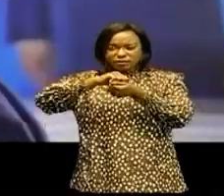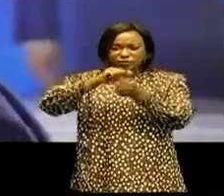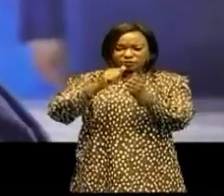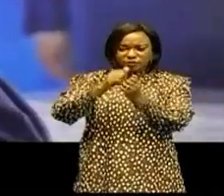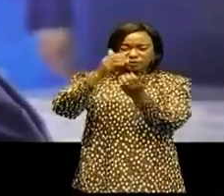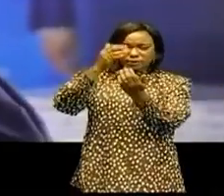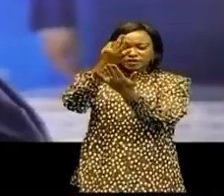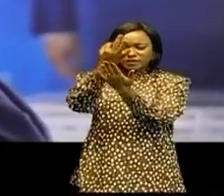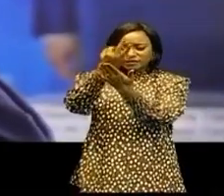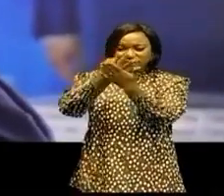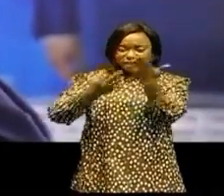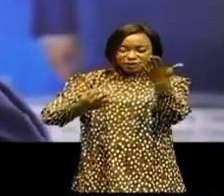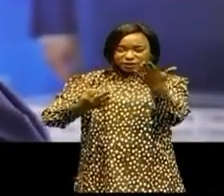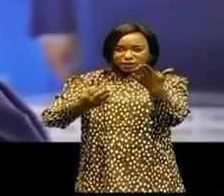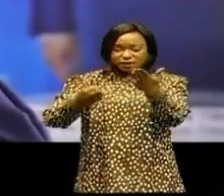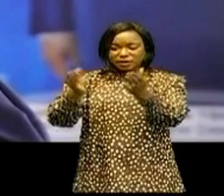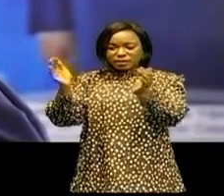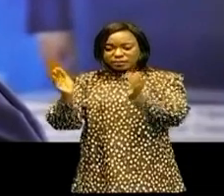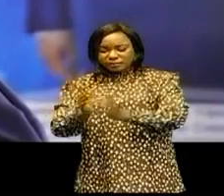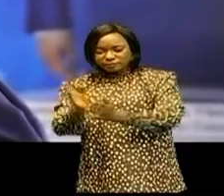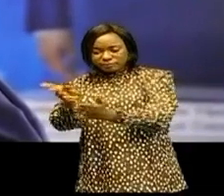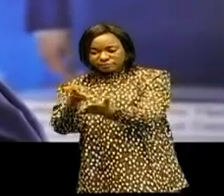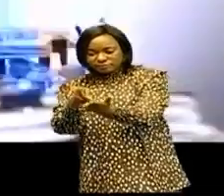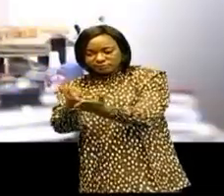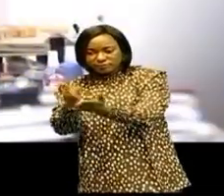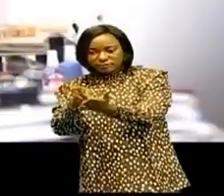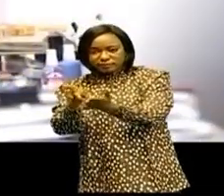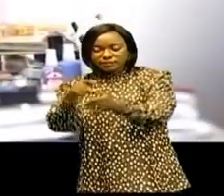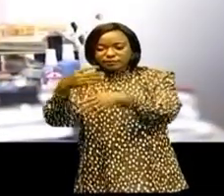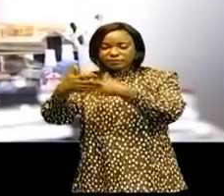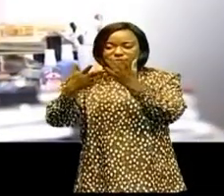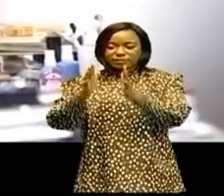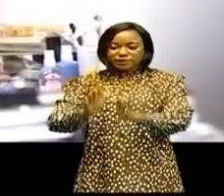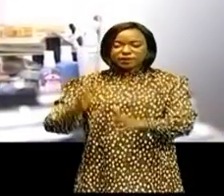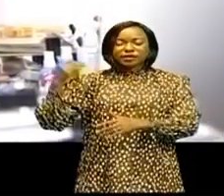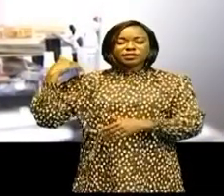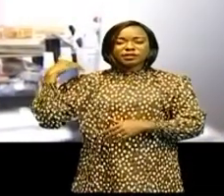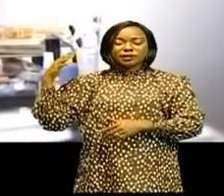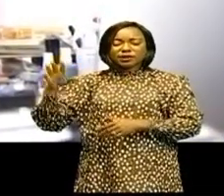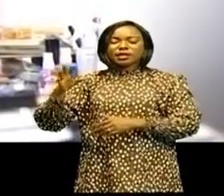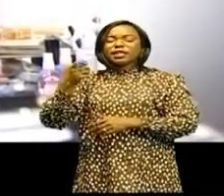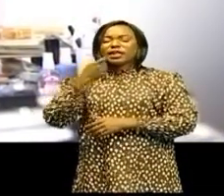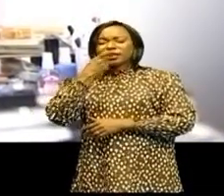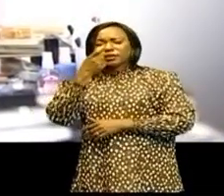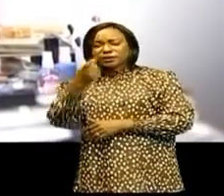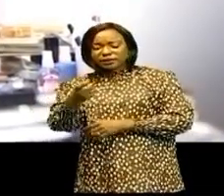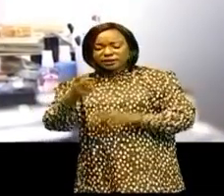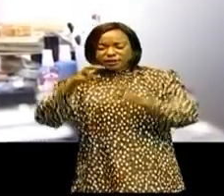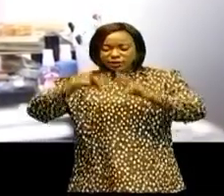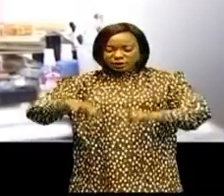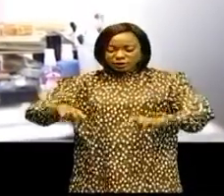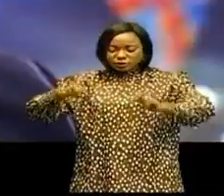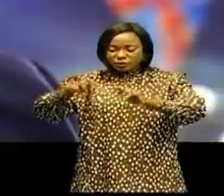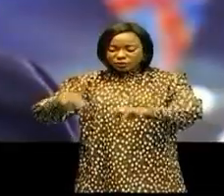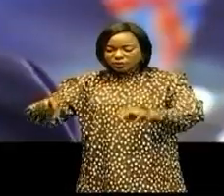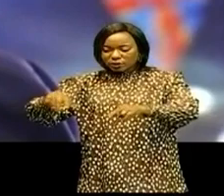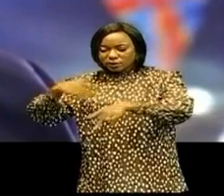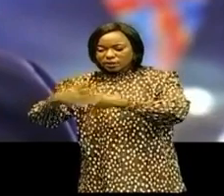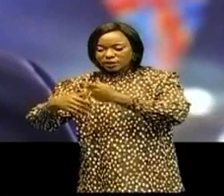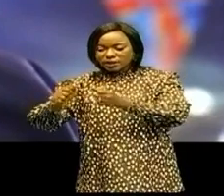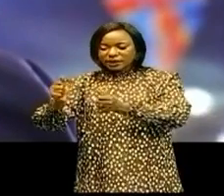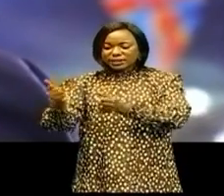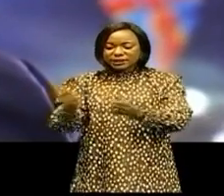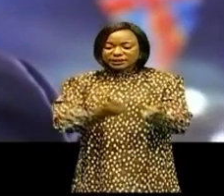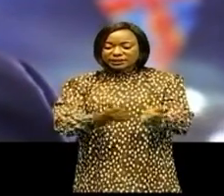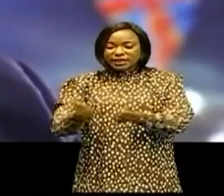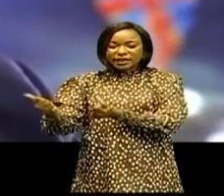paix des fonctionnaires et agents de l'État. Il a indiqué que Les contrôles initiés par les services informatiques